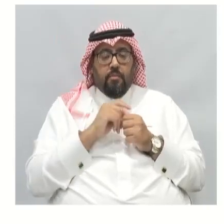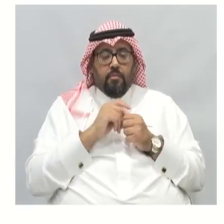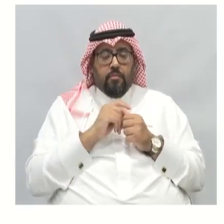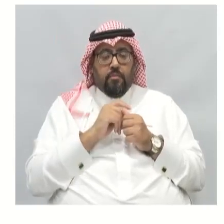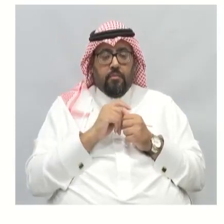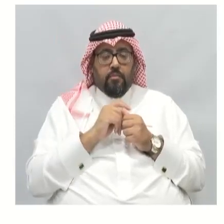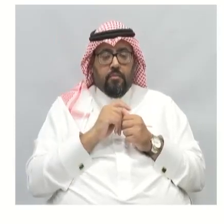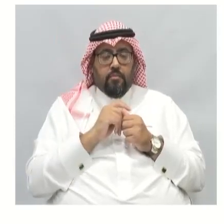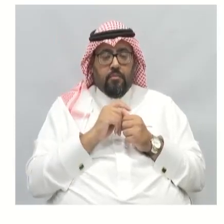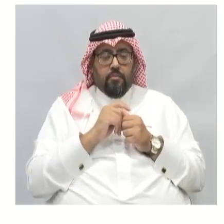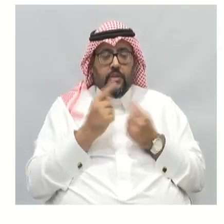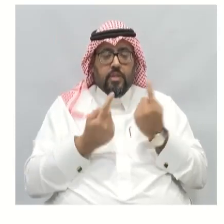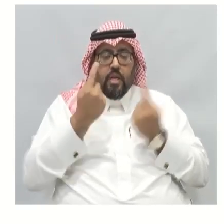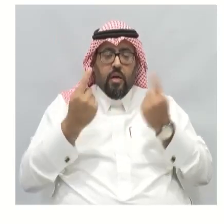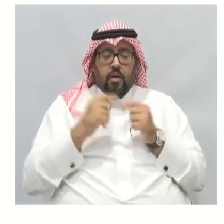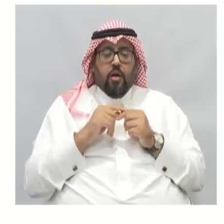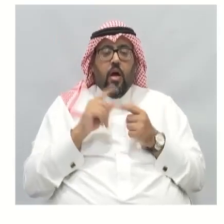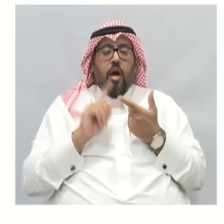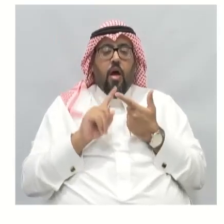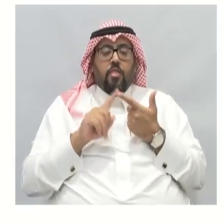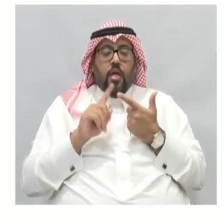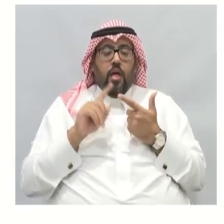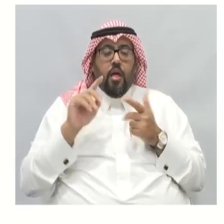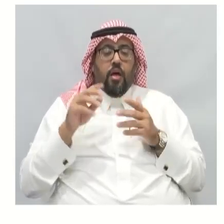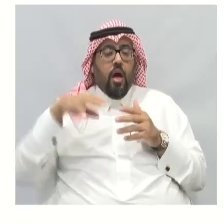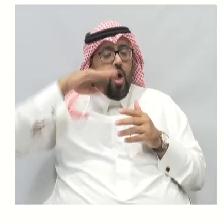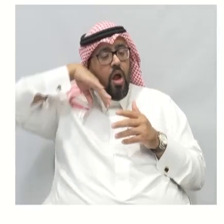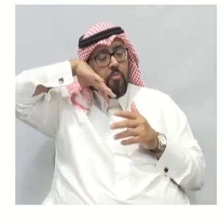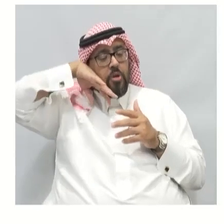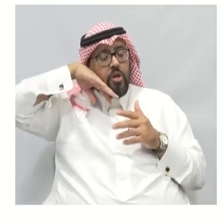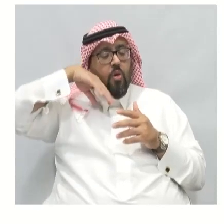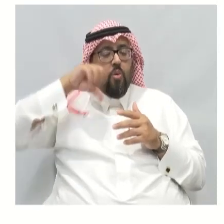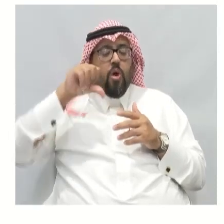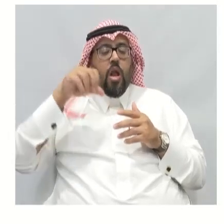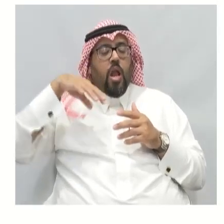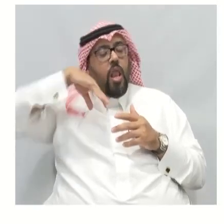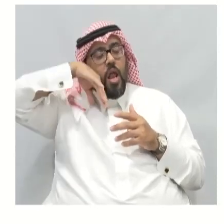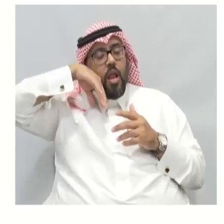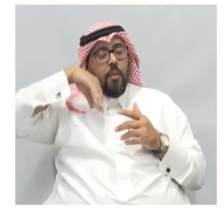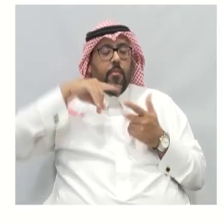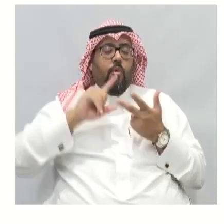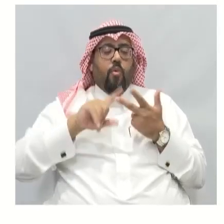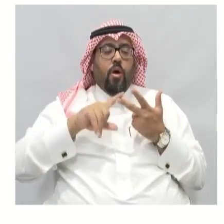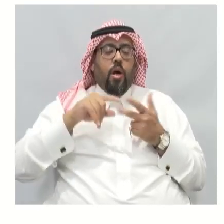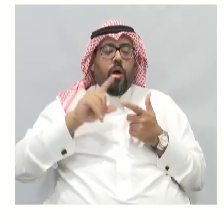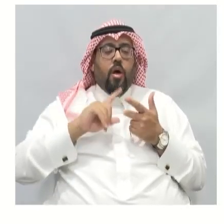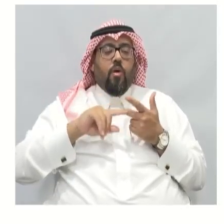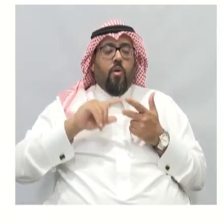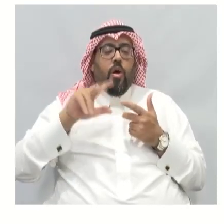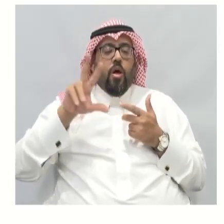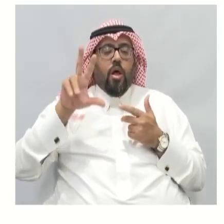العالم في الولايات المتحده الامريكيه يتم رعي الماشيه وماذا وماذا احسنتم